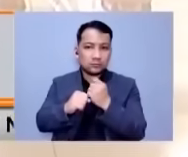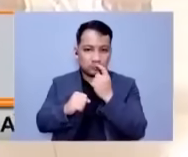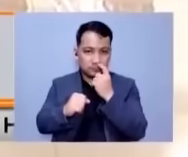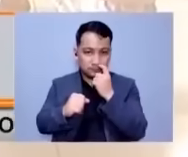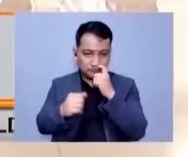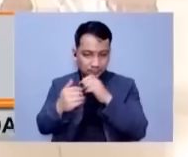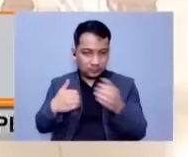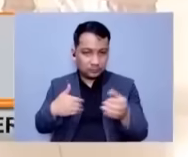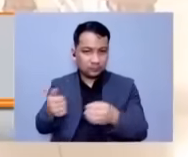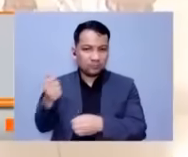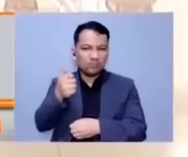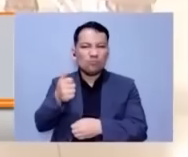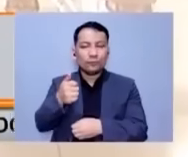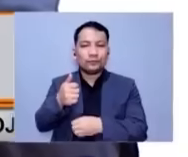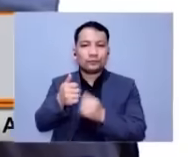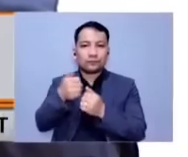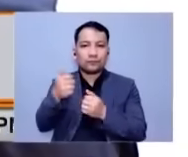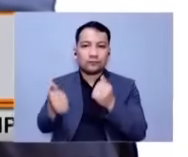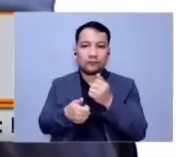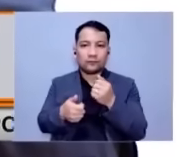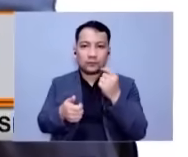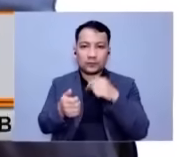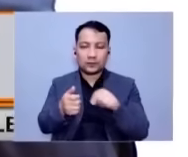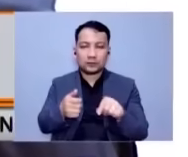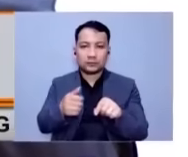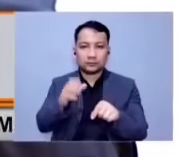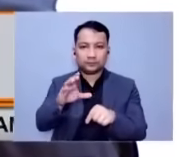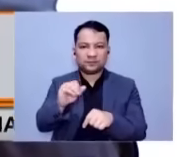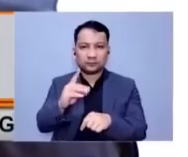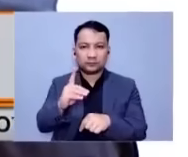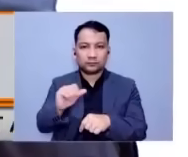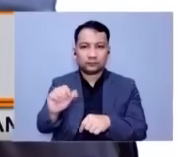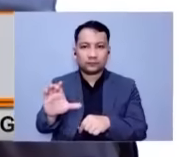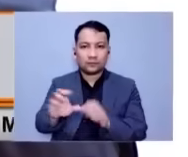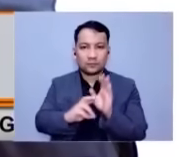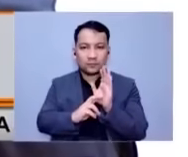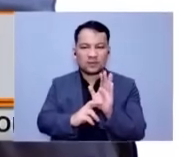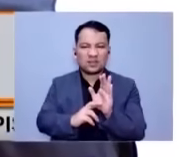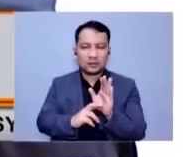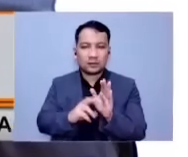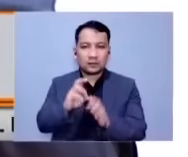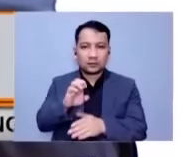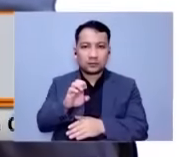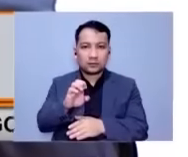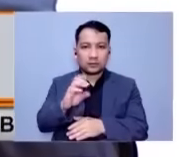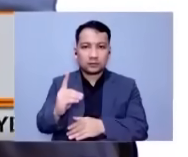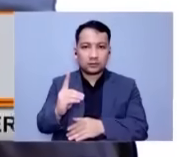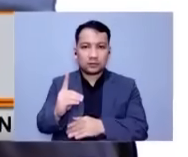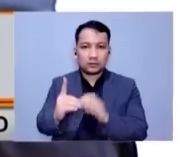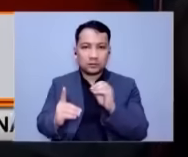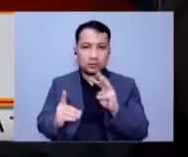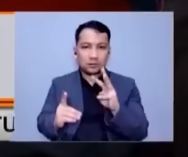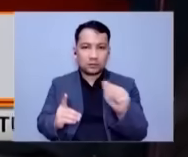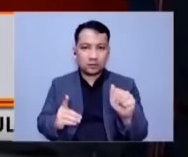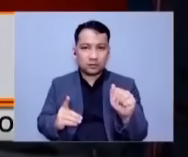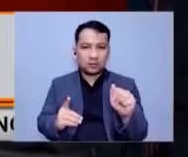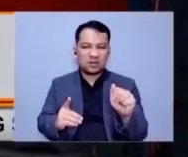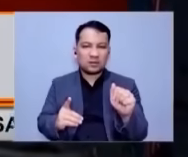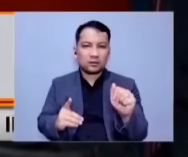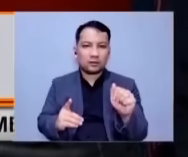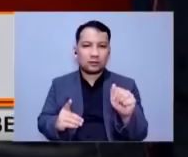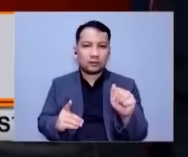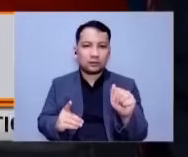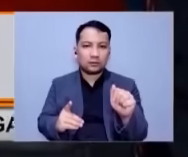ma-appoint, naging undersecretary ng ahensya si Kakdak. Tumayo rin siyang executive director ng OWA o Overseas Workers